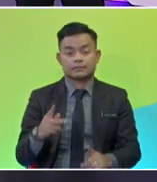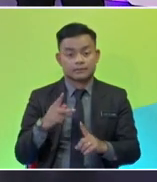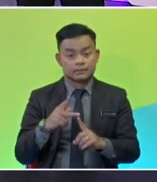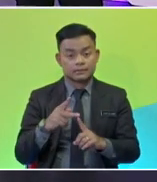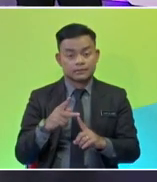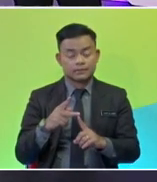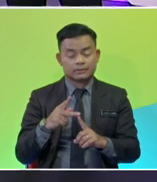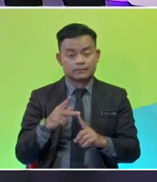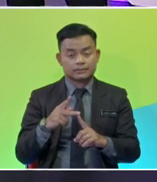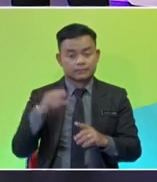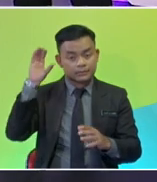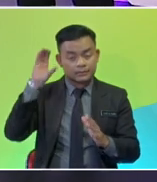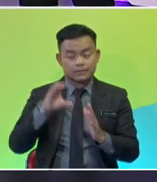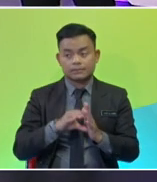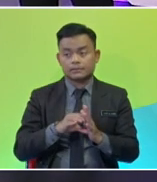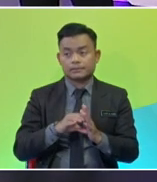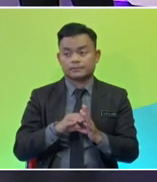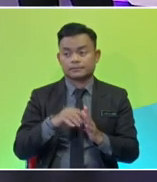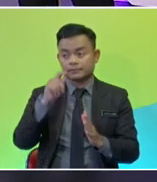bila saya tanya